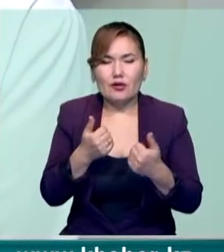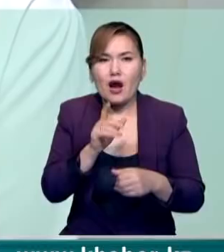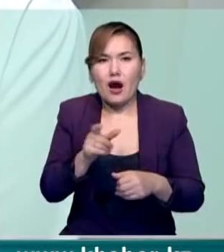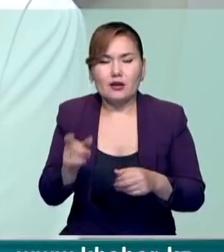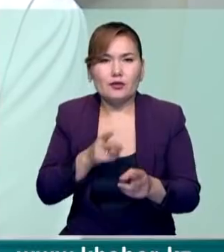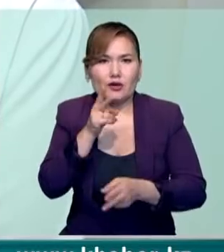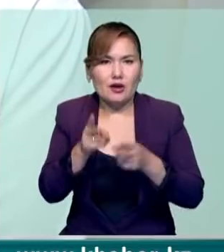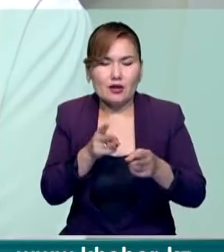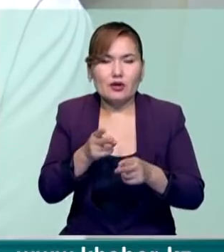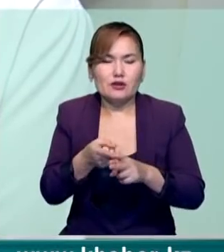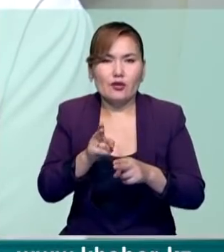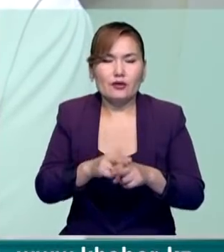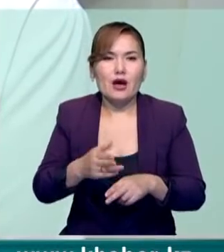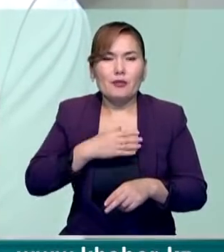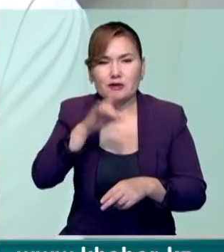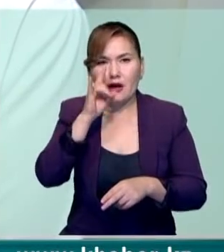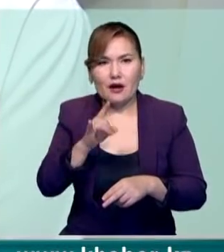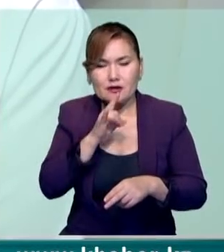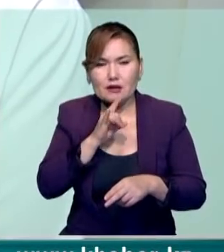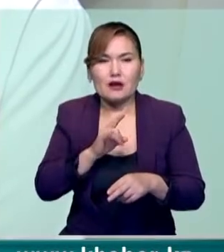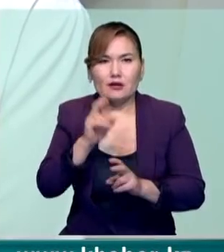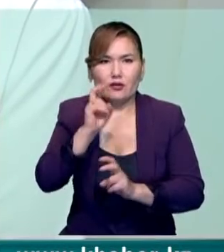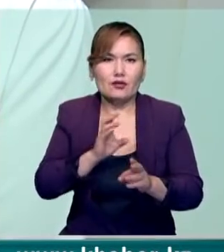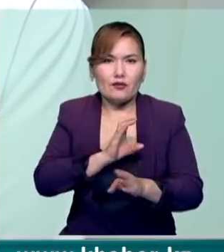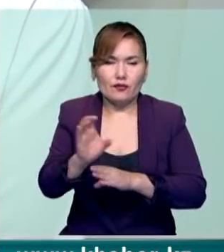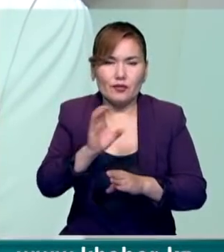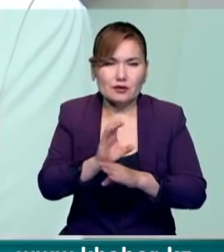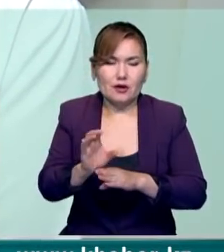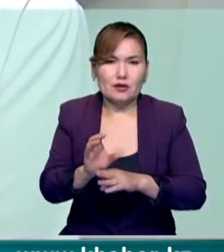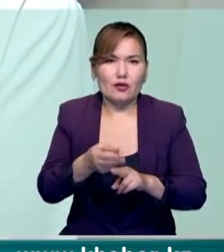Антарис, глюканил, глидия, гликозид бәрі қазақстандық.